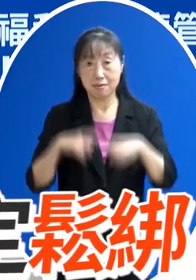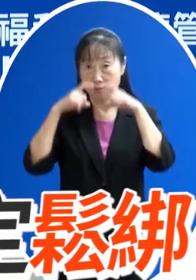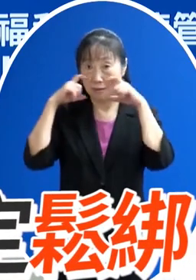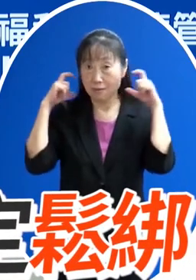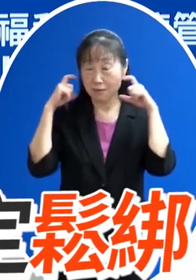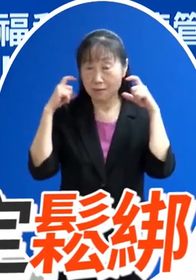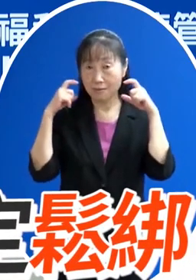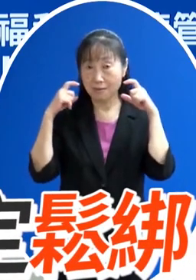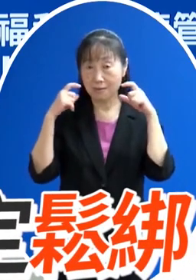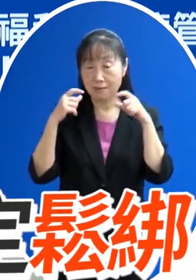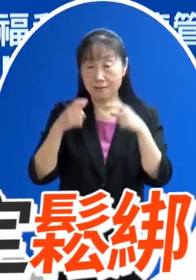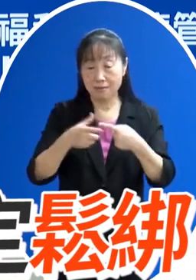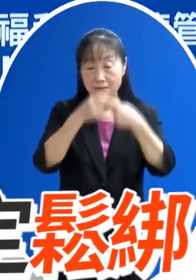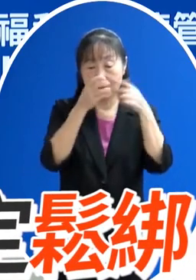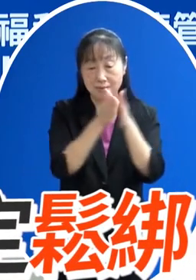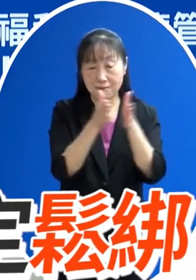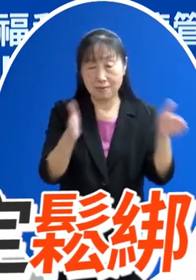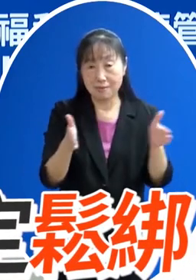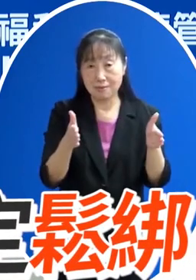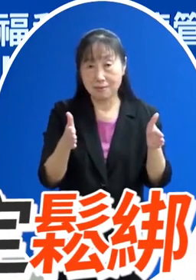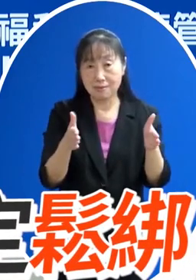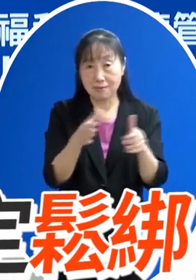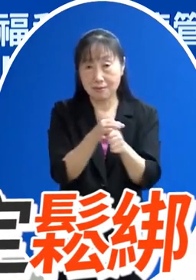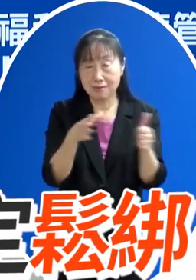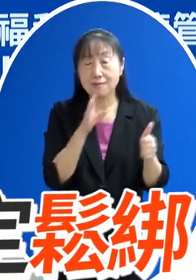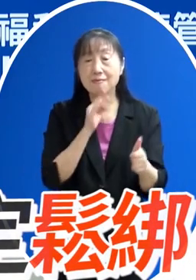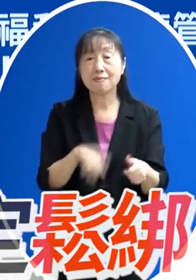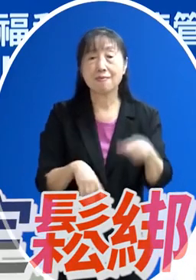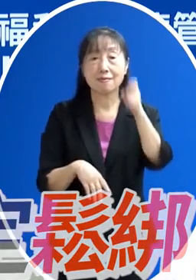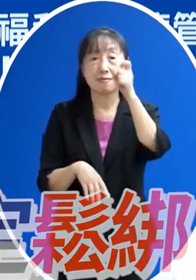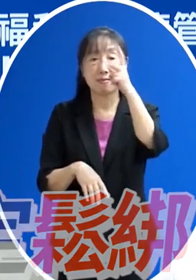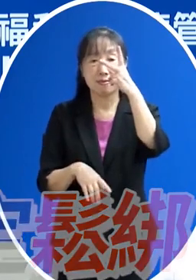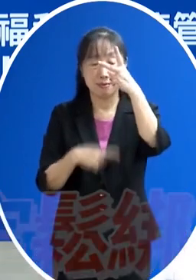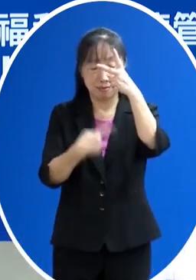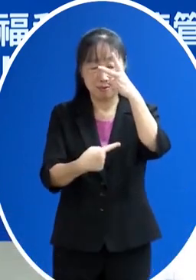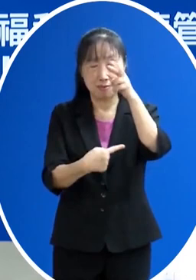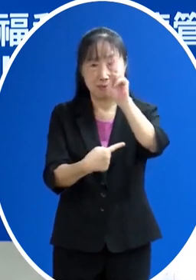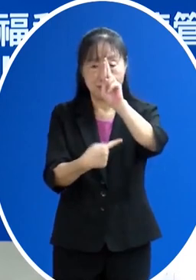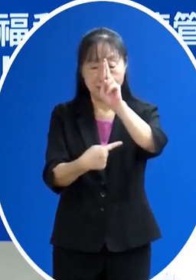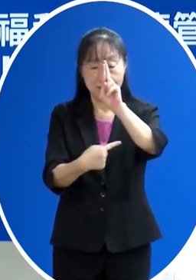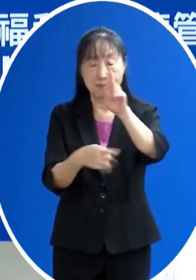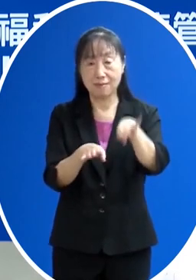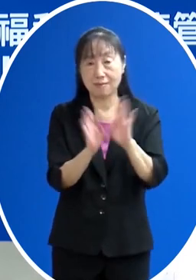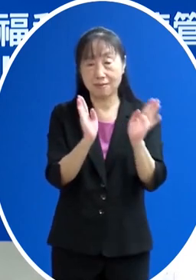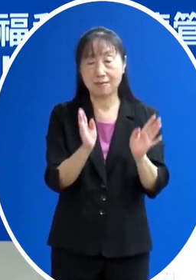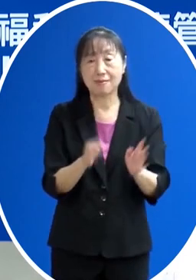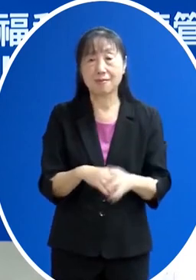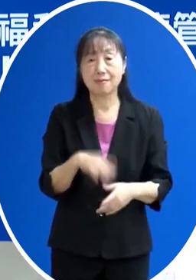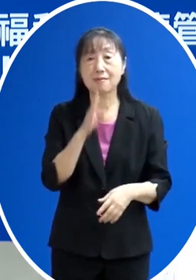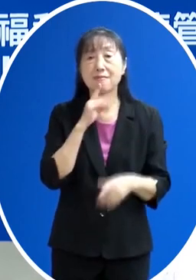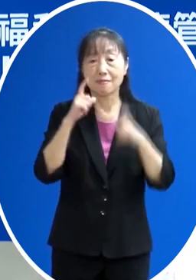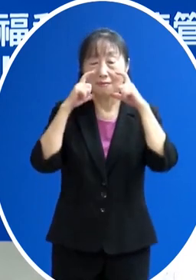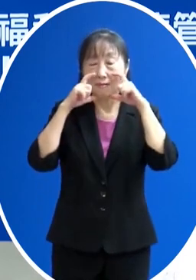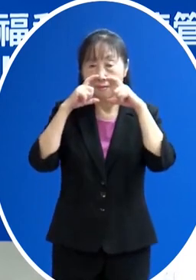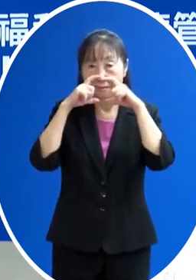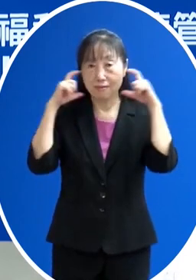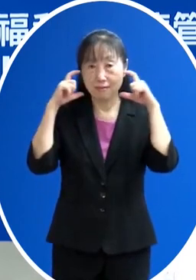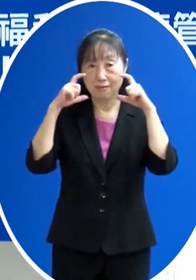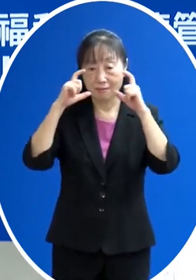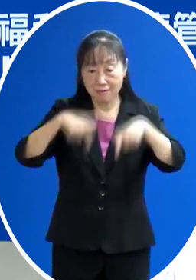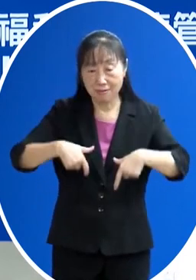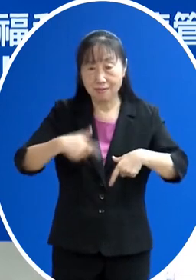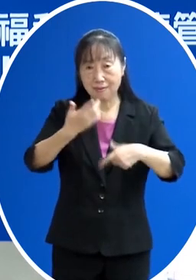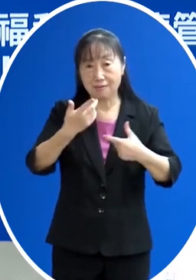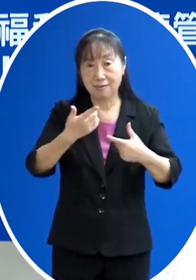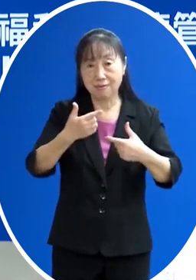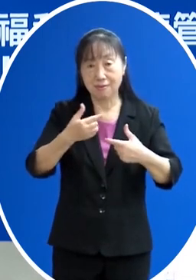口罩放宽第一阶段规定，那我们今天就宣布是12月1号开始，那放宽戴口罩的这个